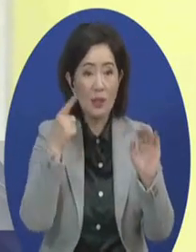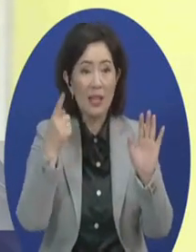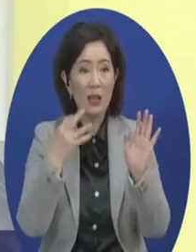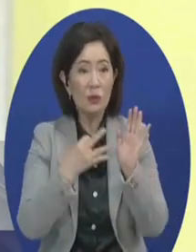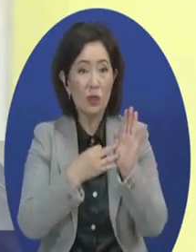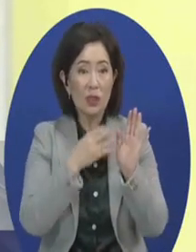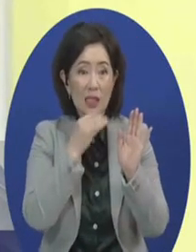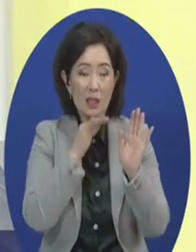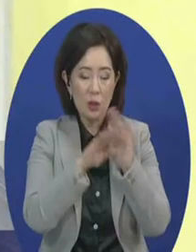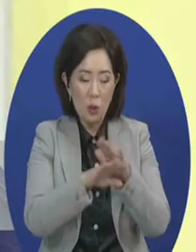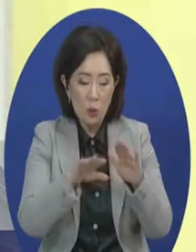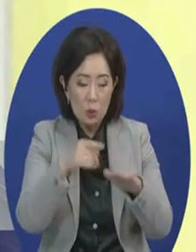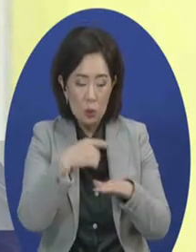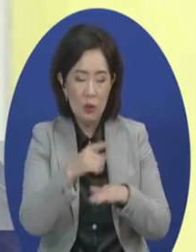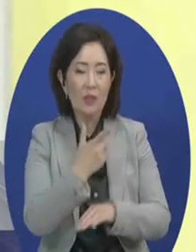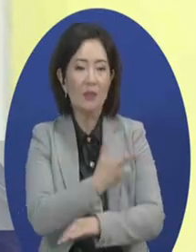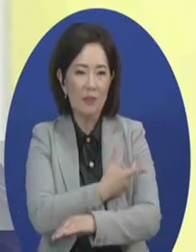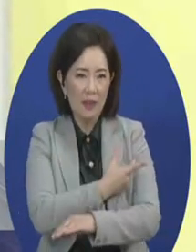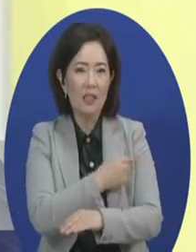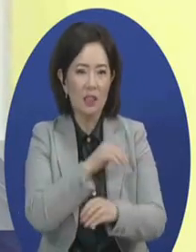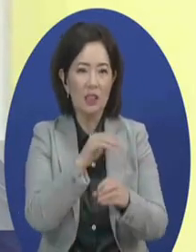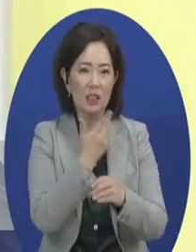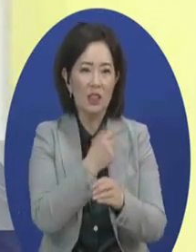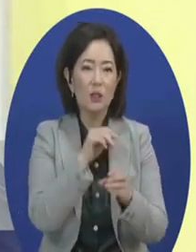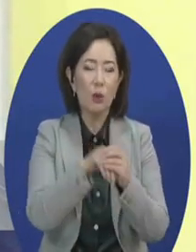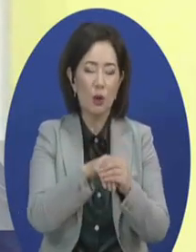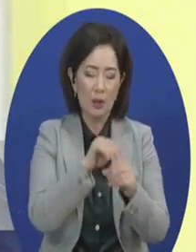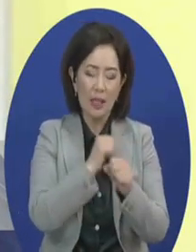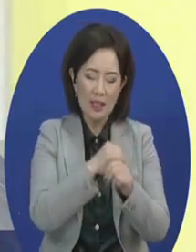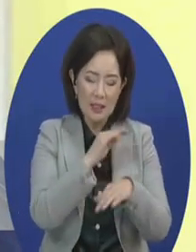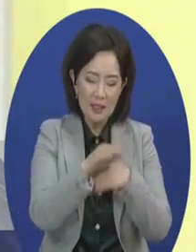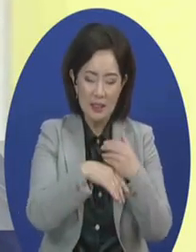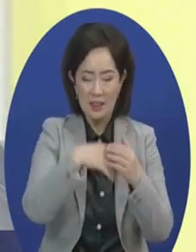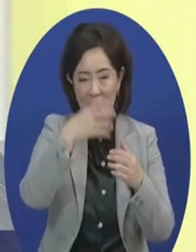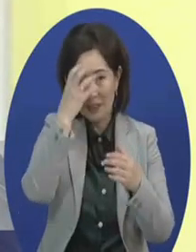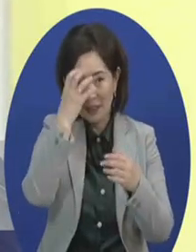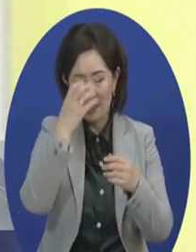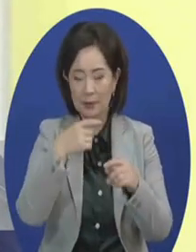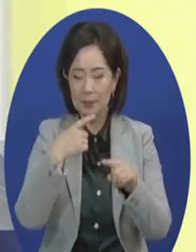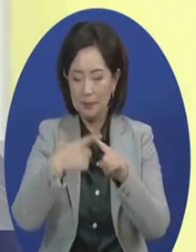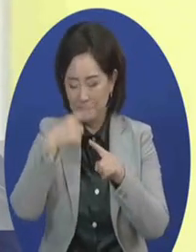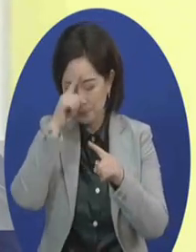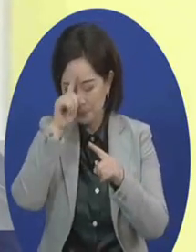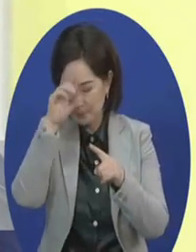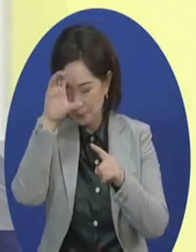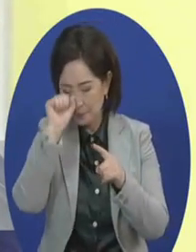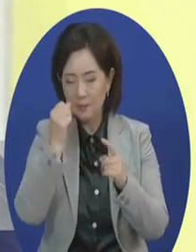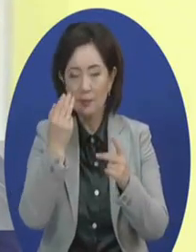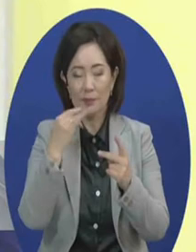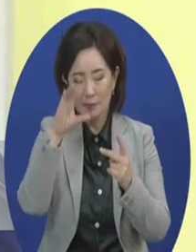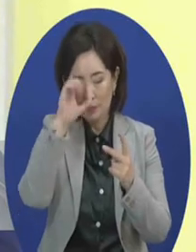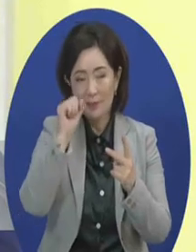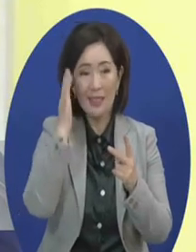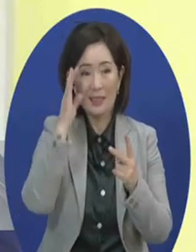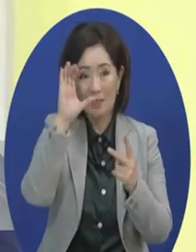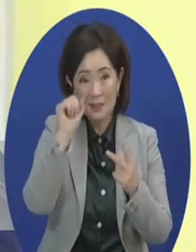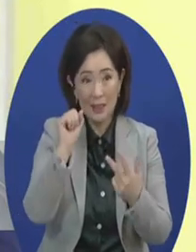насны хүүхдүүдэд вакцинжуулах ийм ажлыг одоо засгийн газар дээр эрүүл мэндийн сайд, шатар сайд, гадаад хэргийн